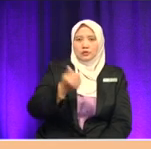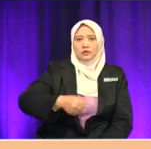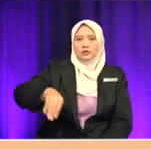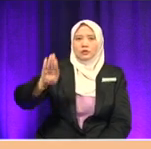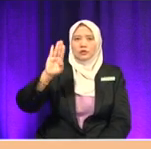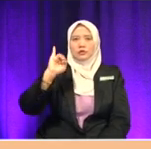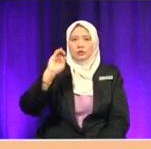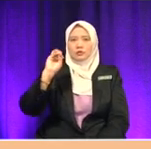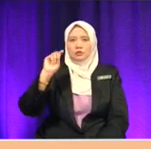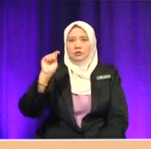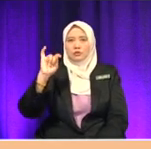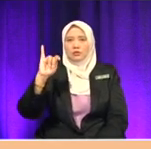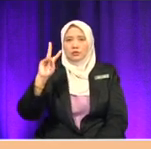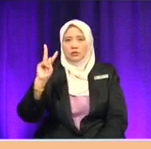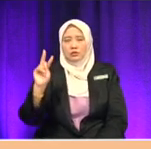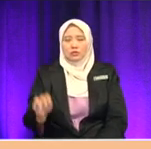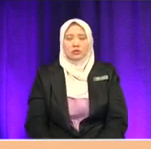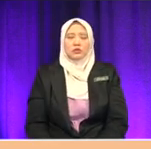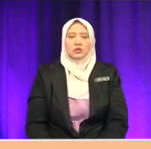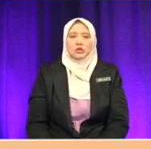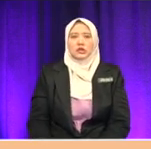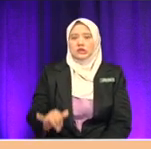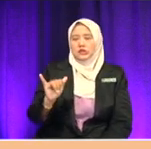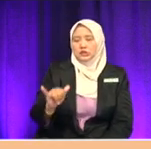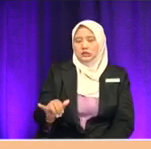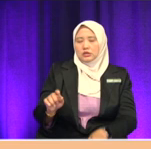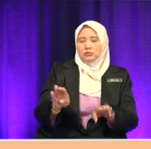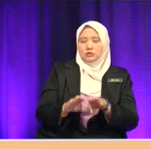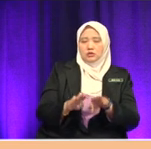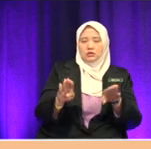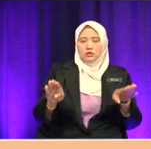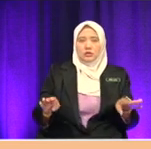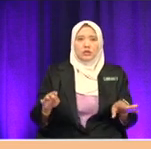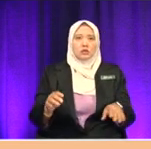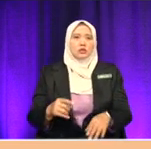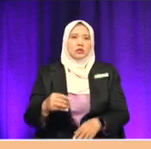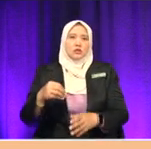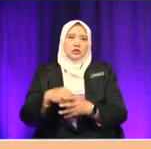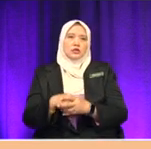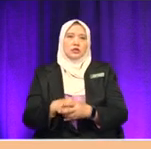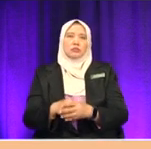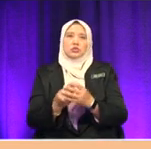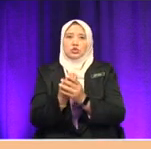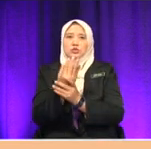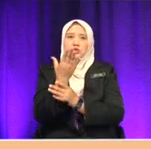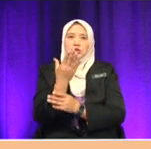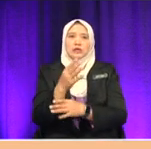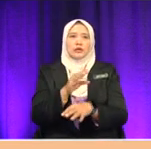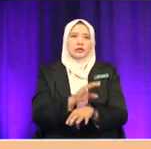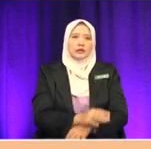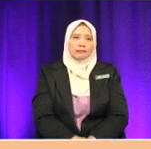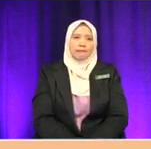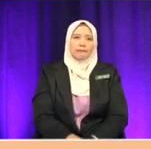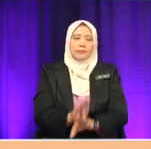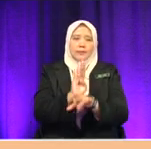mana, kurang macam mana, yang berbeza terhadap pertumbuhan bakteria. Dan nampak tak jika menggunakan antibiotik,